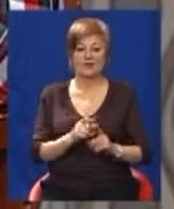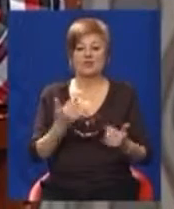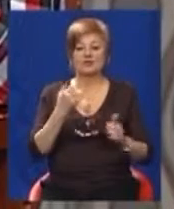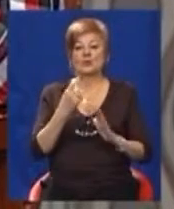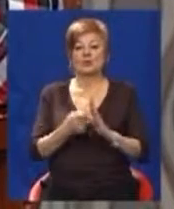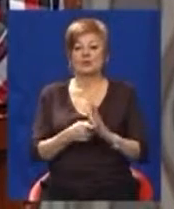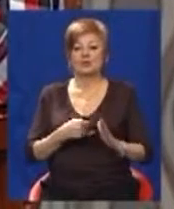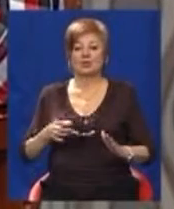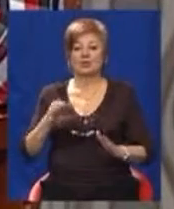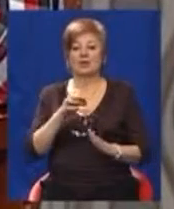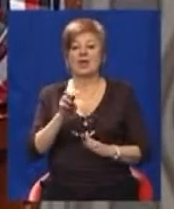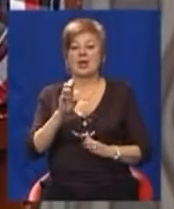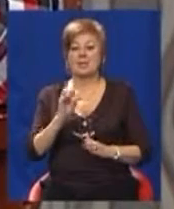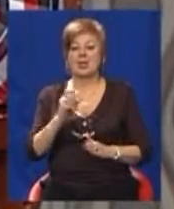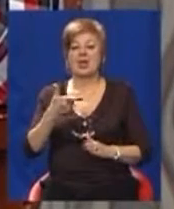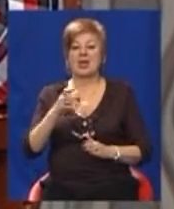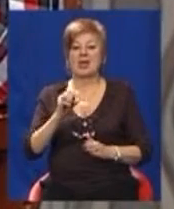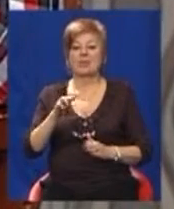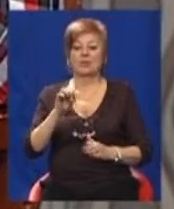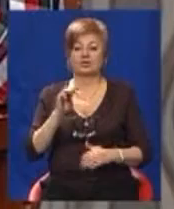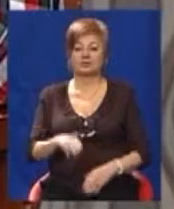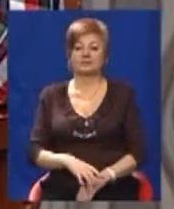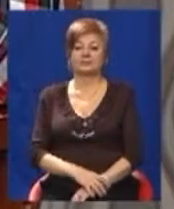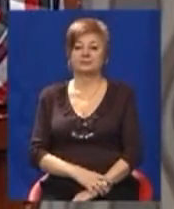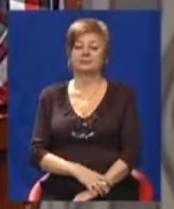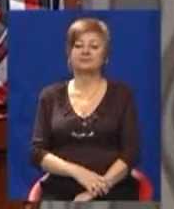ми дізнаємося про бегемота. Дивимося.